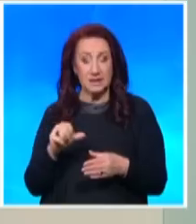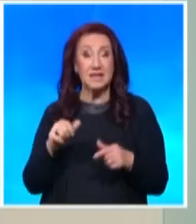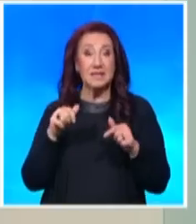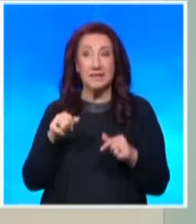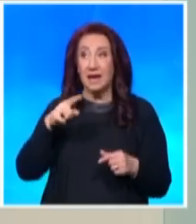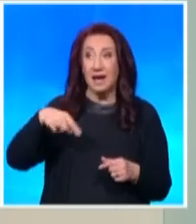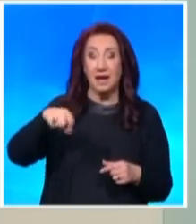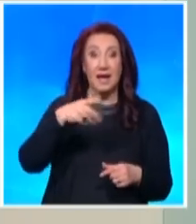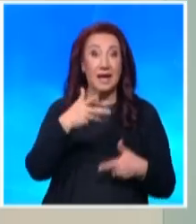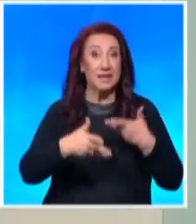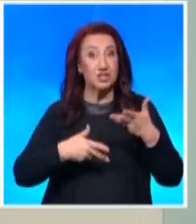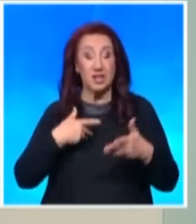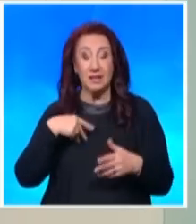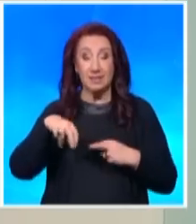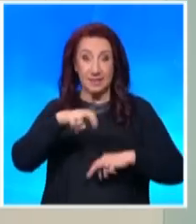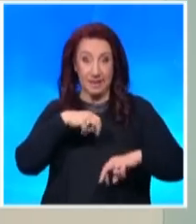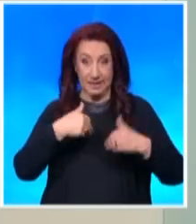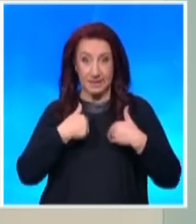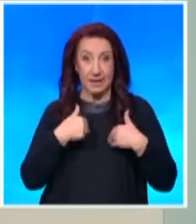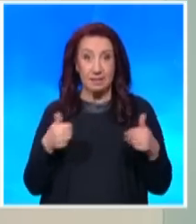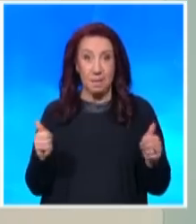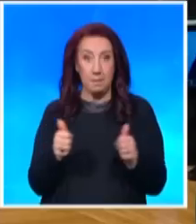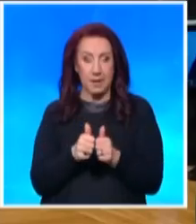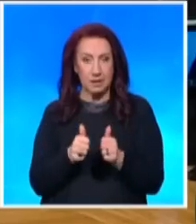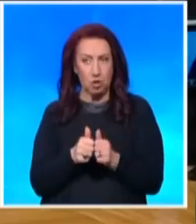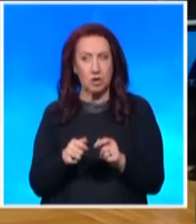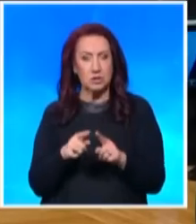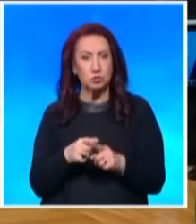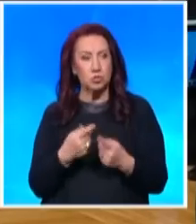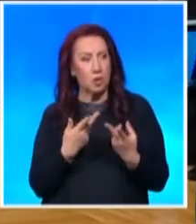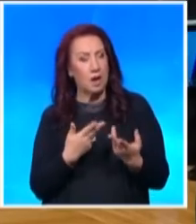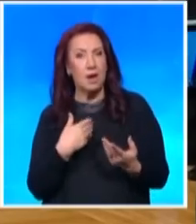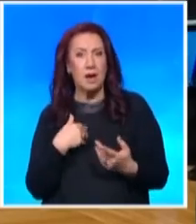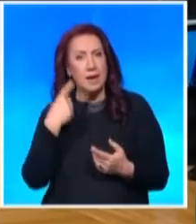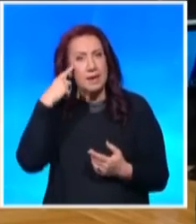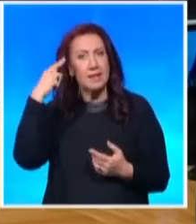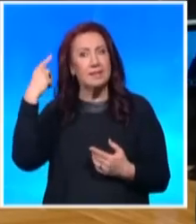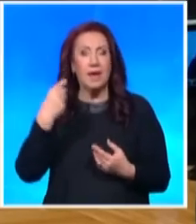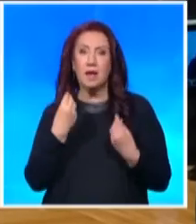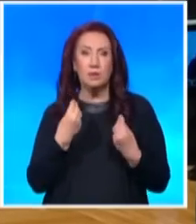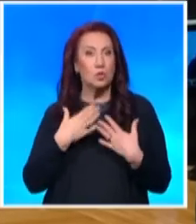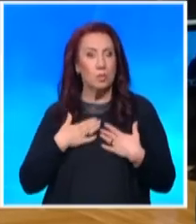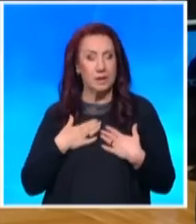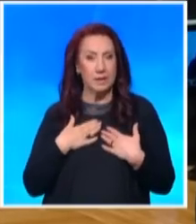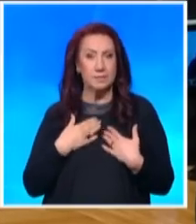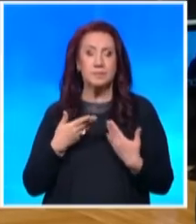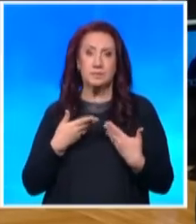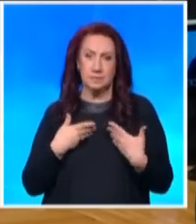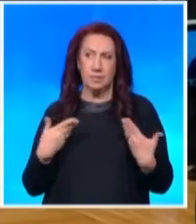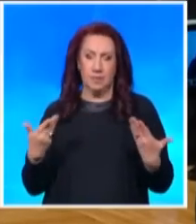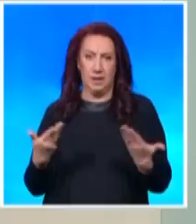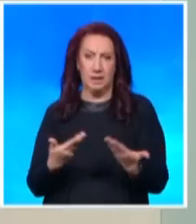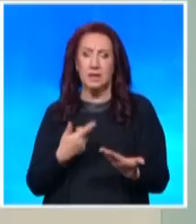партньор и ценен генератор на идеи, с които ние се поставяме в